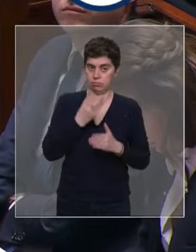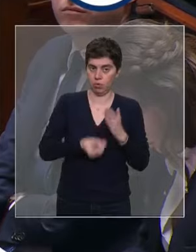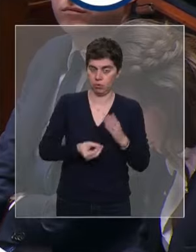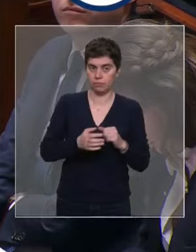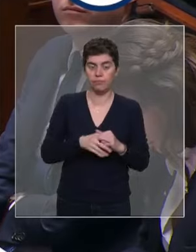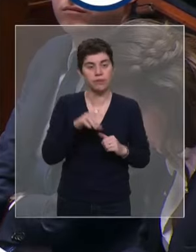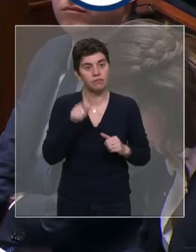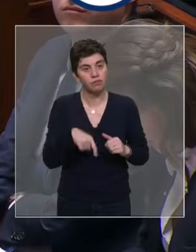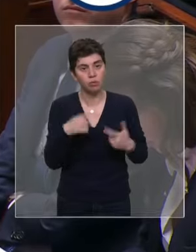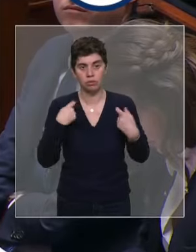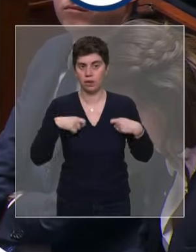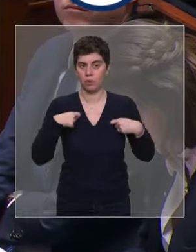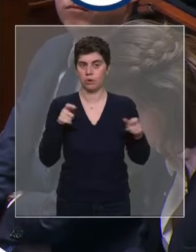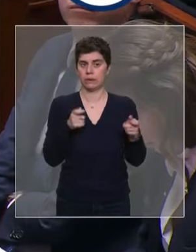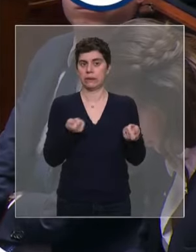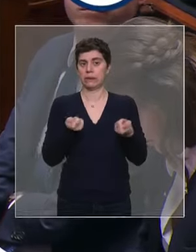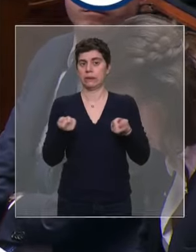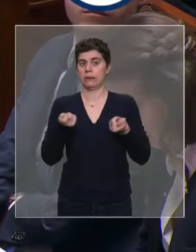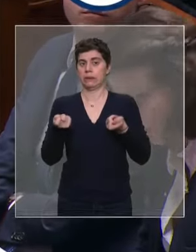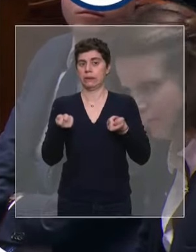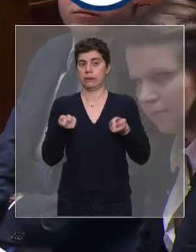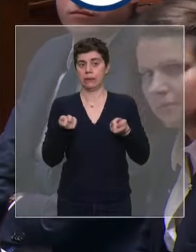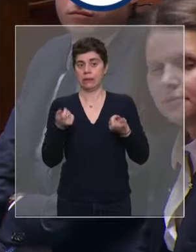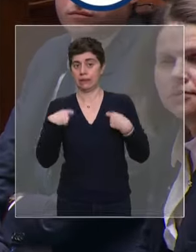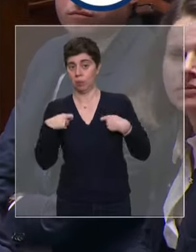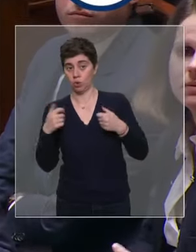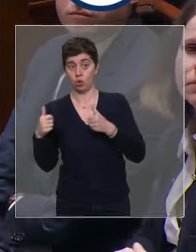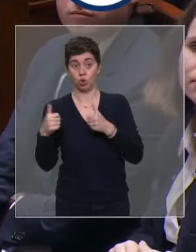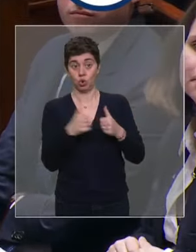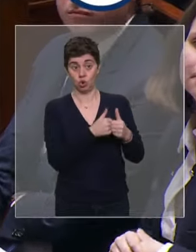pour ajuster nos dépenses à nos recettes. Mais je veux